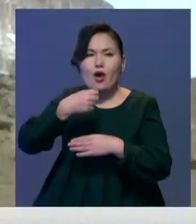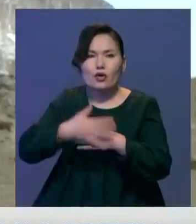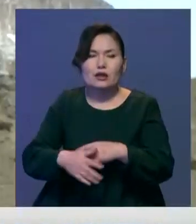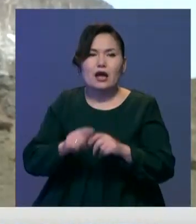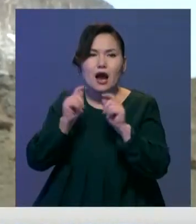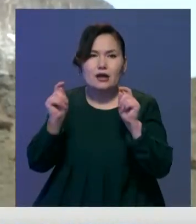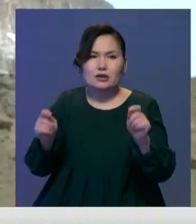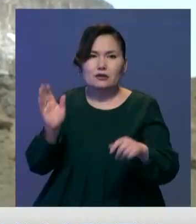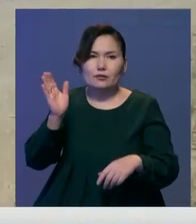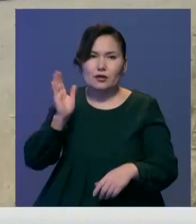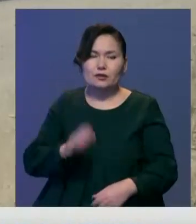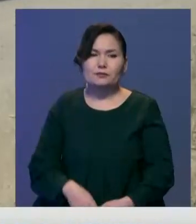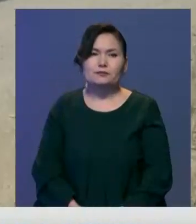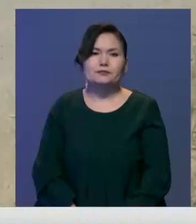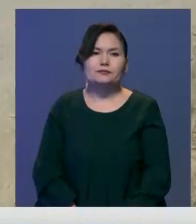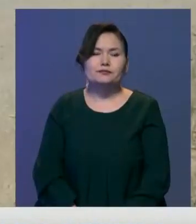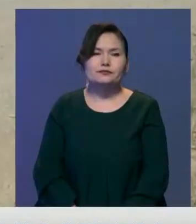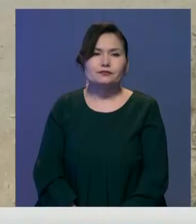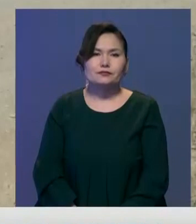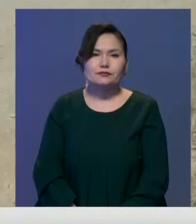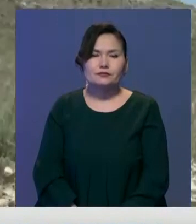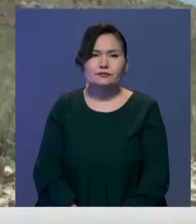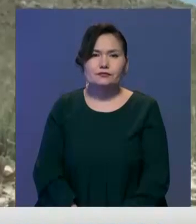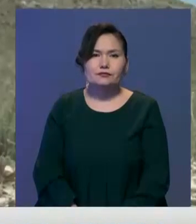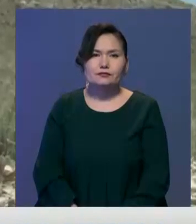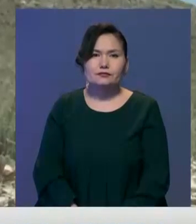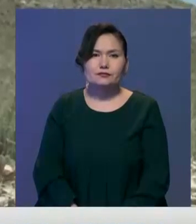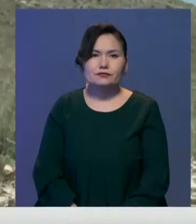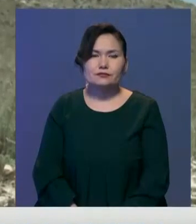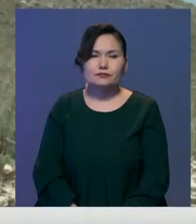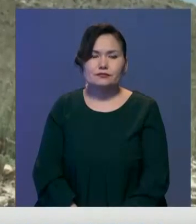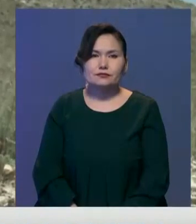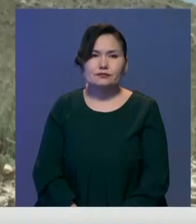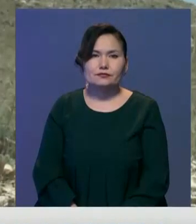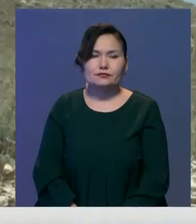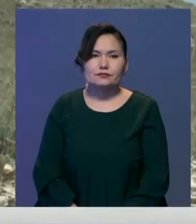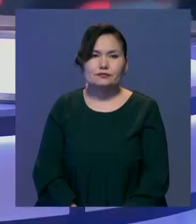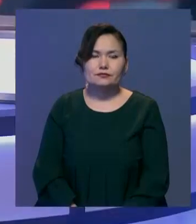салынады. Гүлмира Әбішева, Ринат Досалиев, Ақтау, Хабар 24.